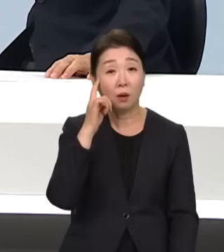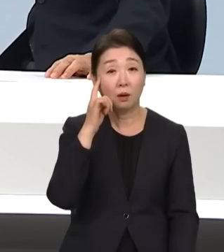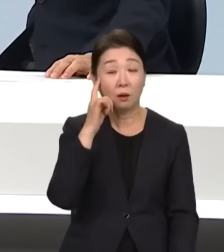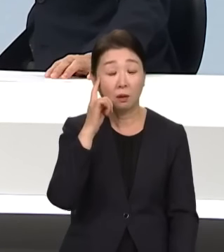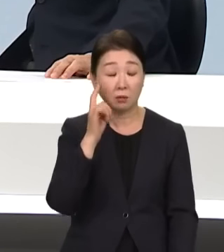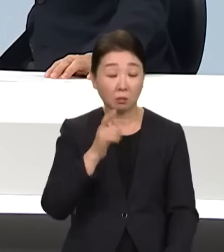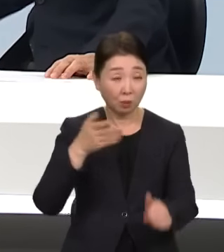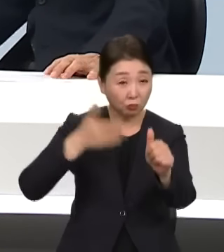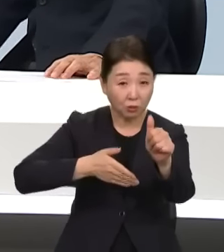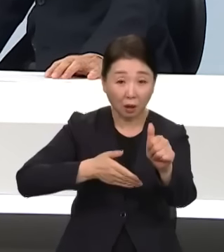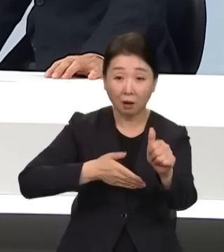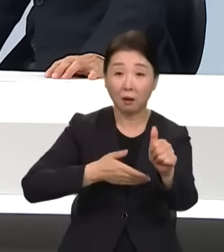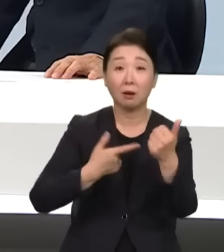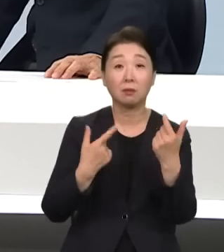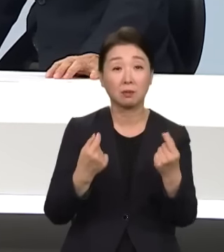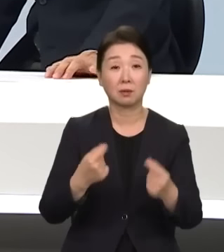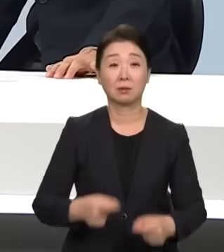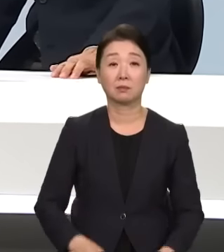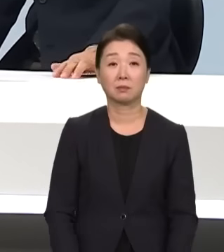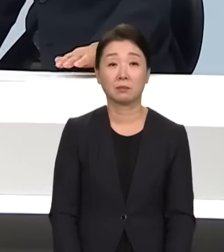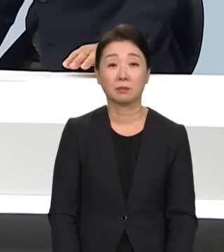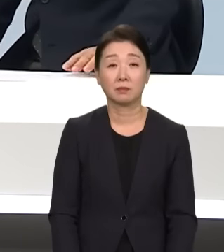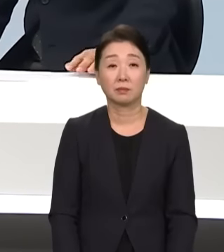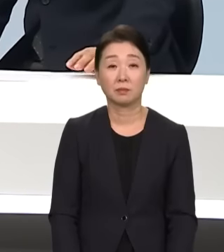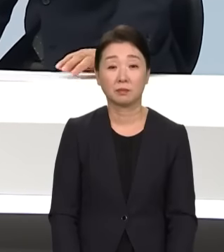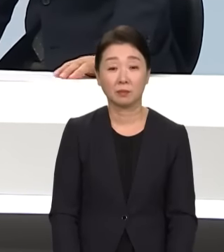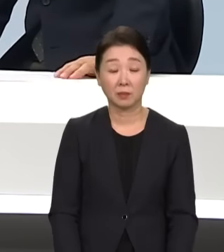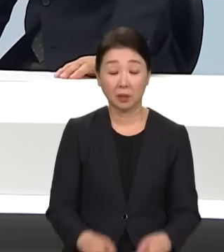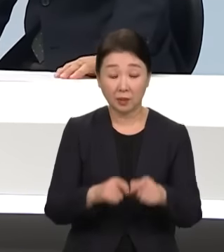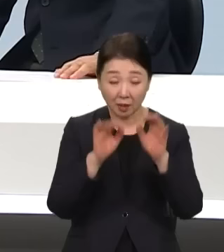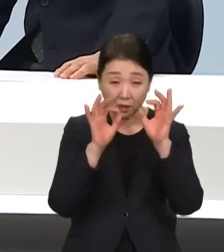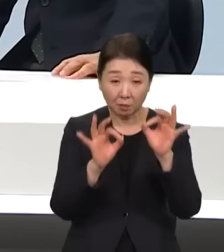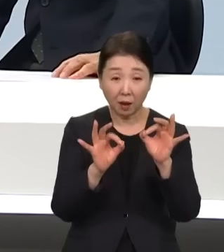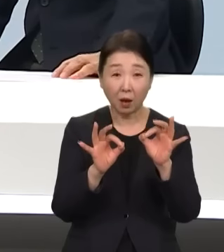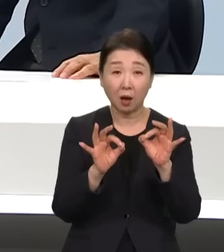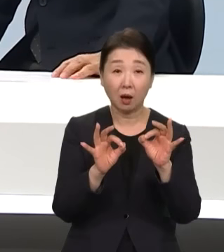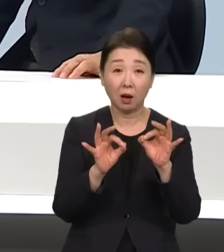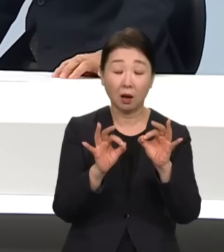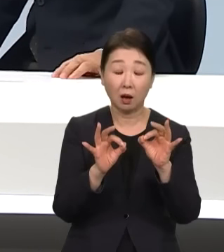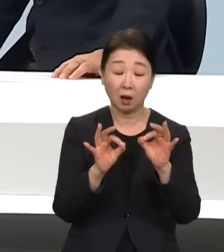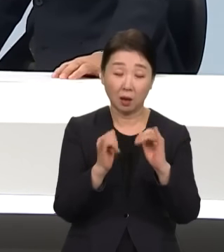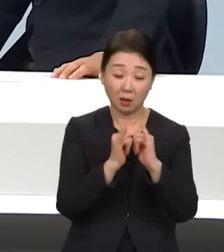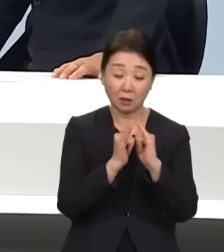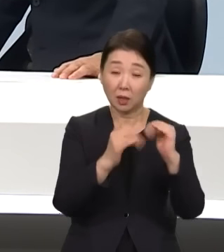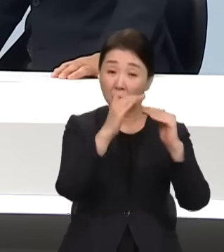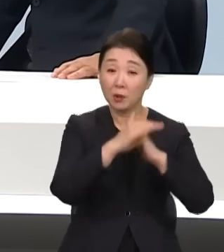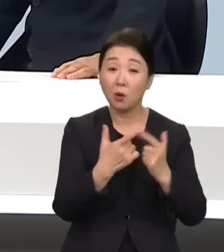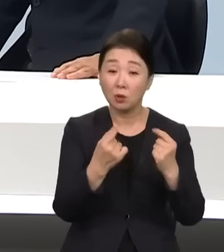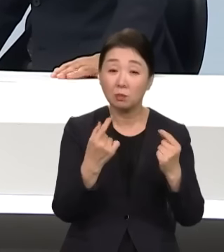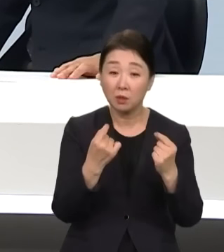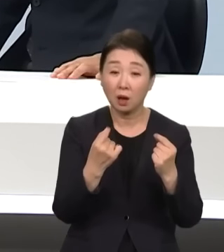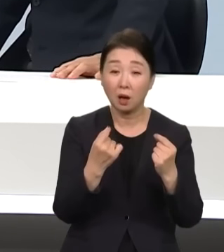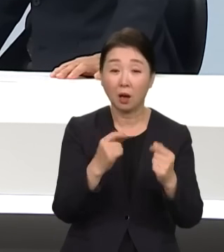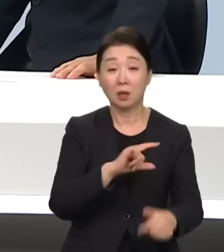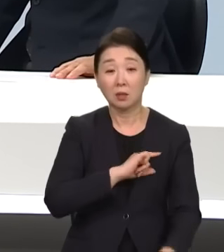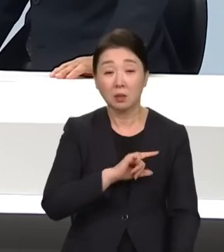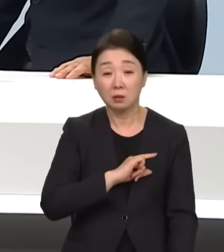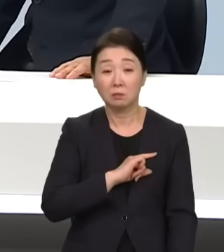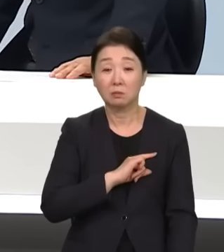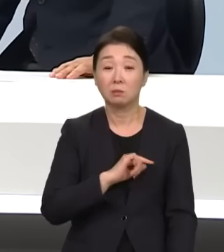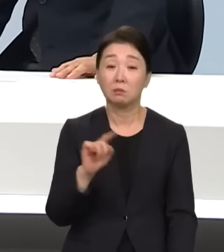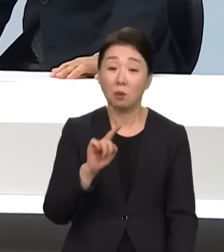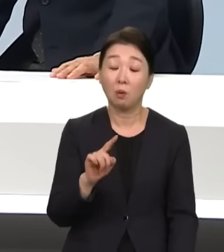대놓고 청탁이다라고 봐도 무방한 셈이죠. 예, 자세히 보면 인적사항입니다 하면서 소속 이름 4번 이런 것도 같이